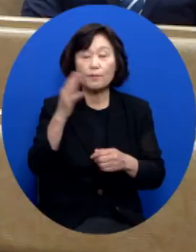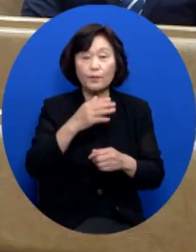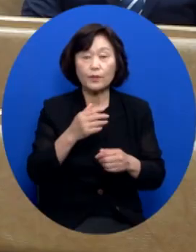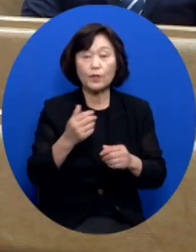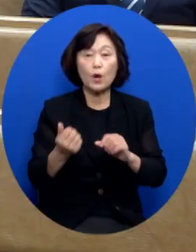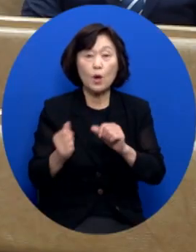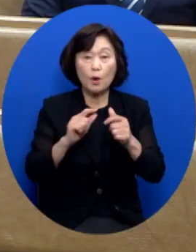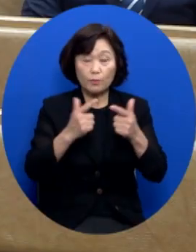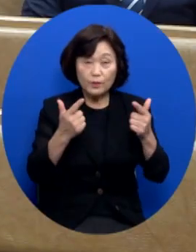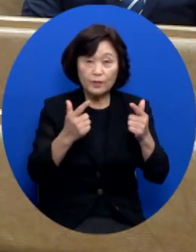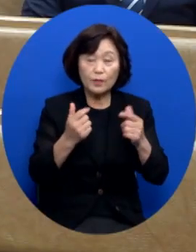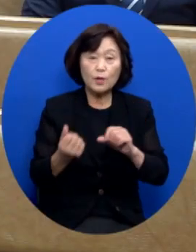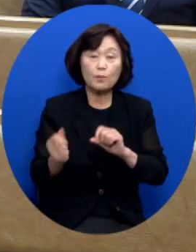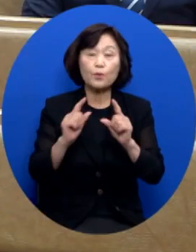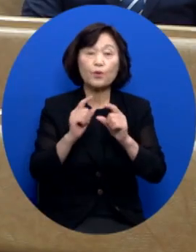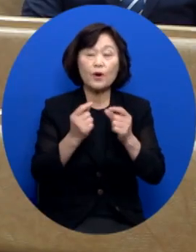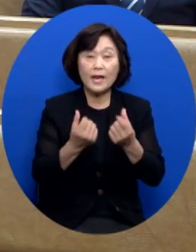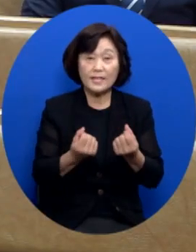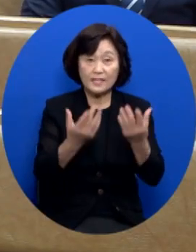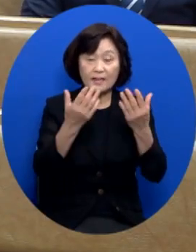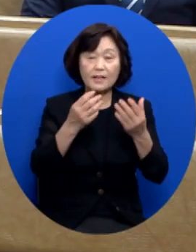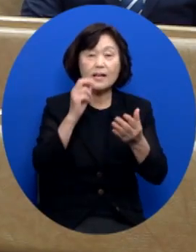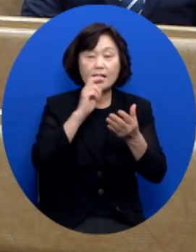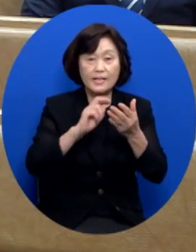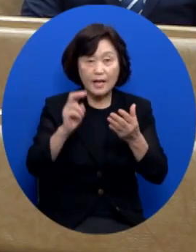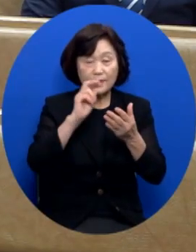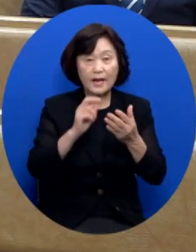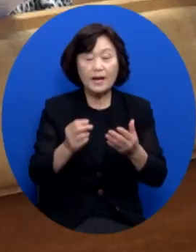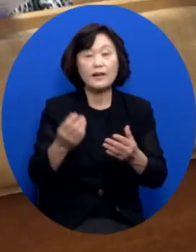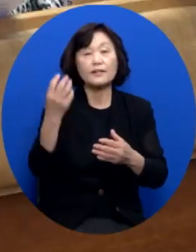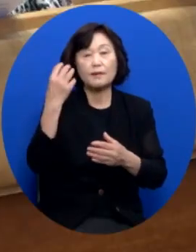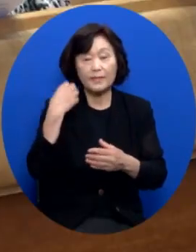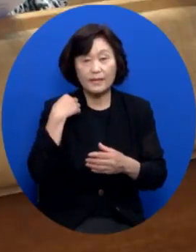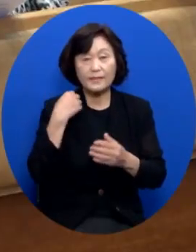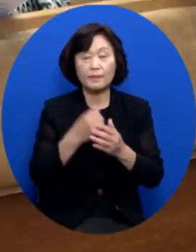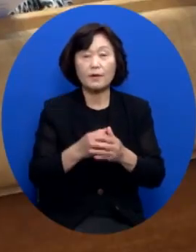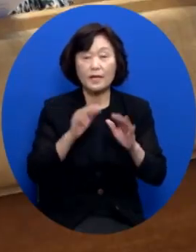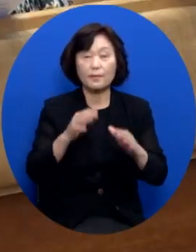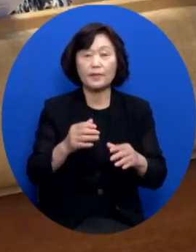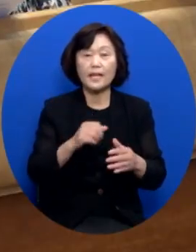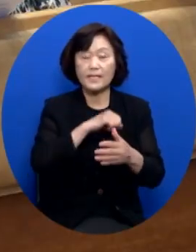연합예배 찬양을 4회 섬겨 왔으며 올해 파노플리아 파이어로 정식 창단했습니다